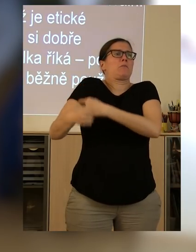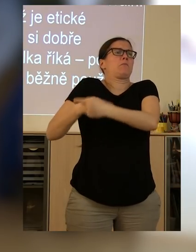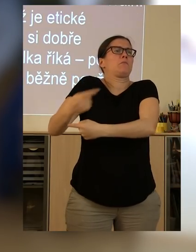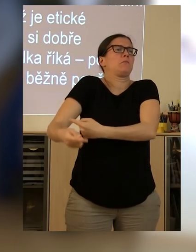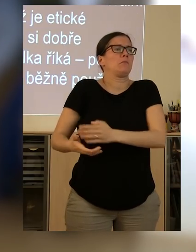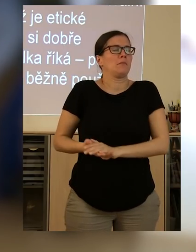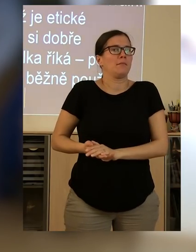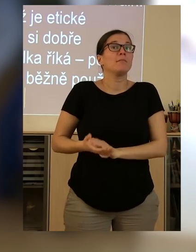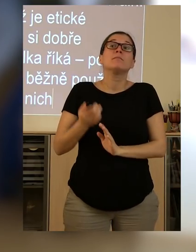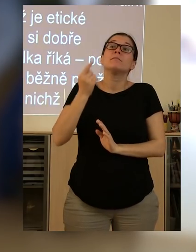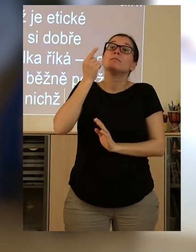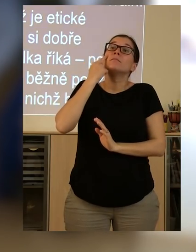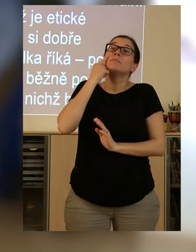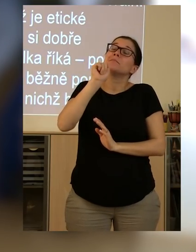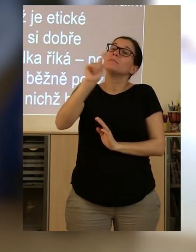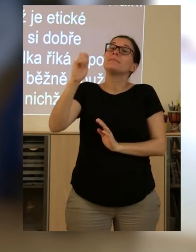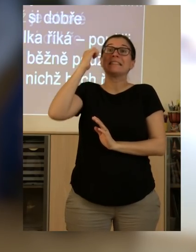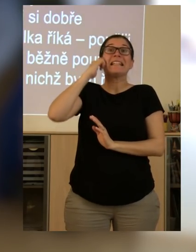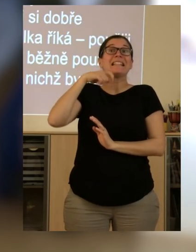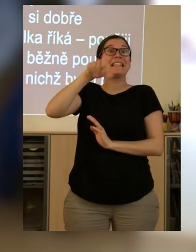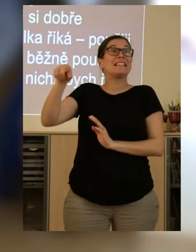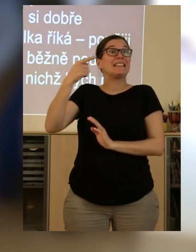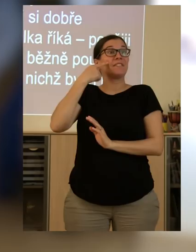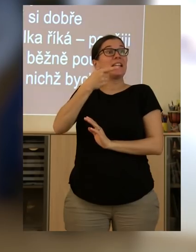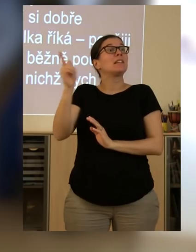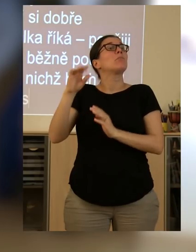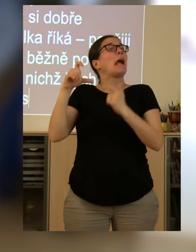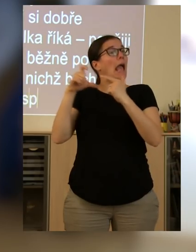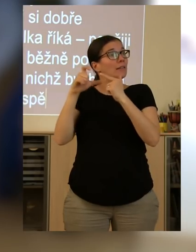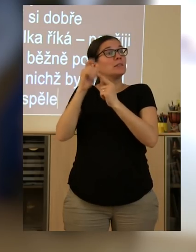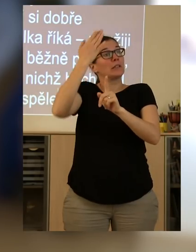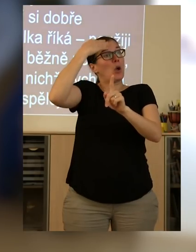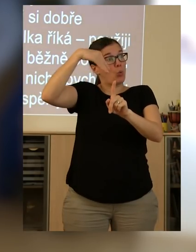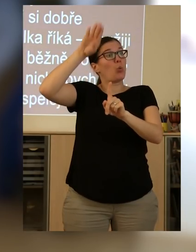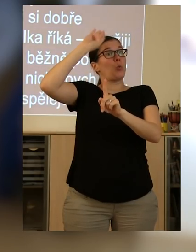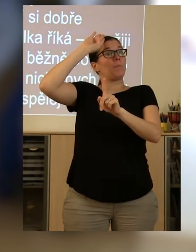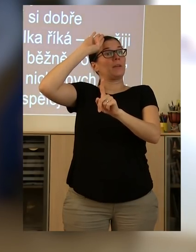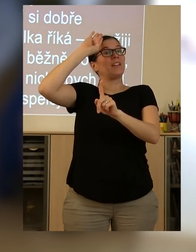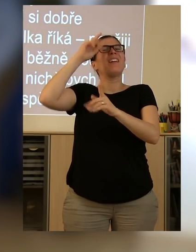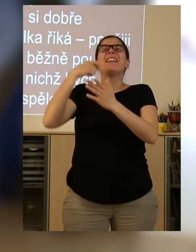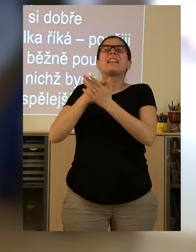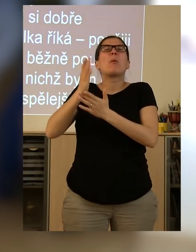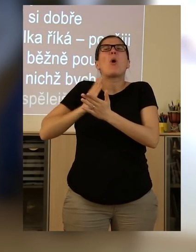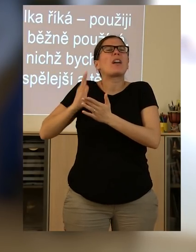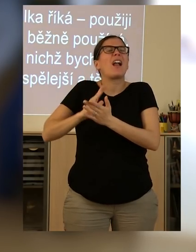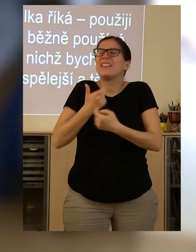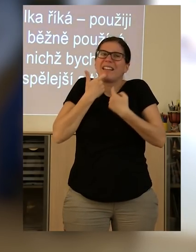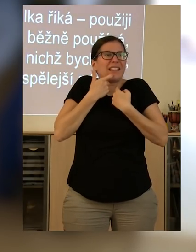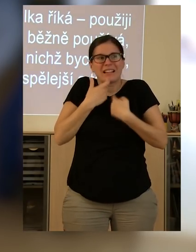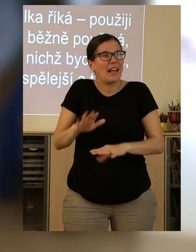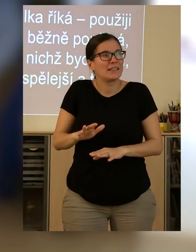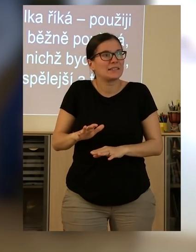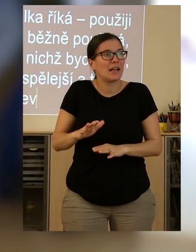bych řekl, že jsou eticky vyspělejší a těm morální řešení nevyhovuje, a proto musí sahnout k